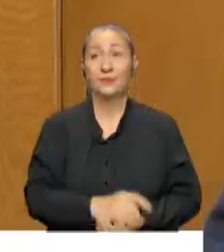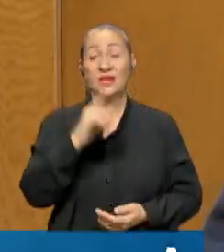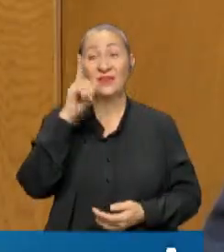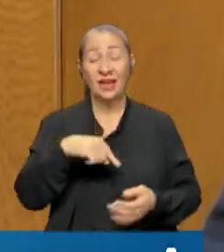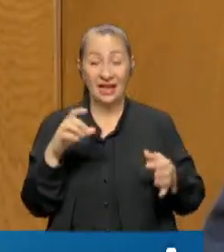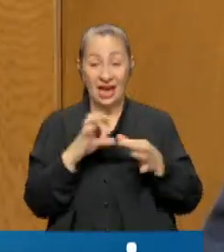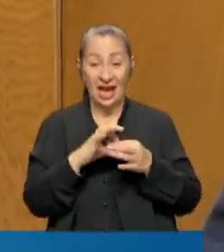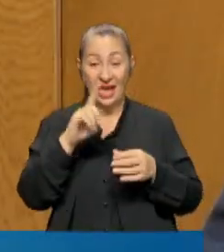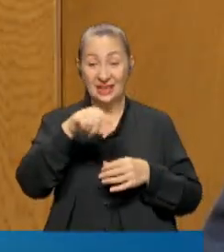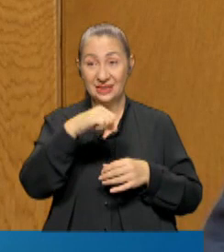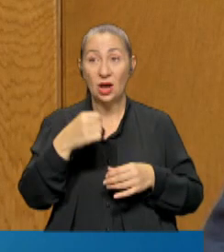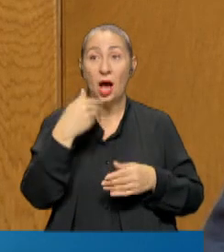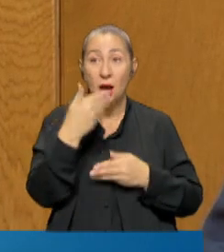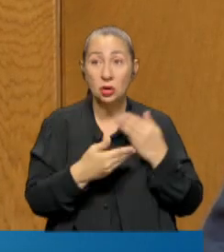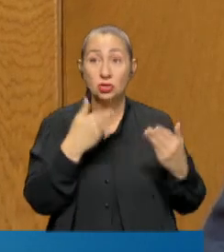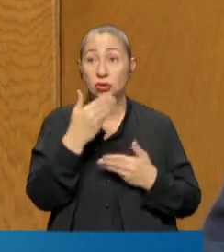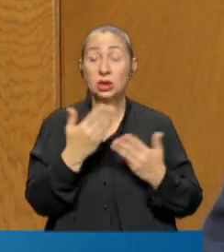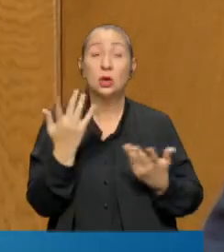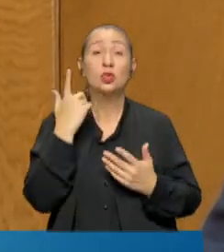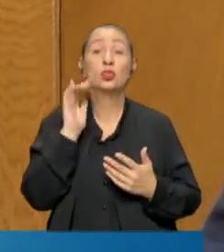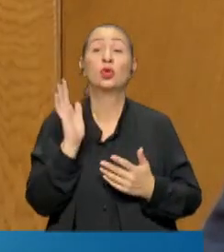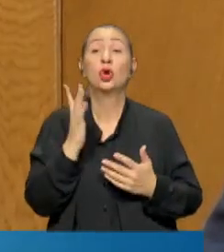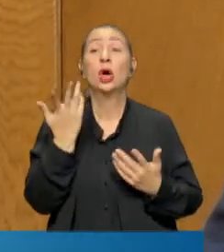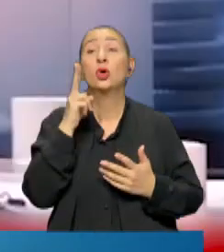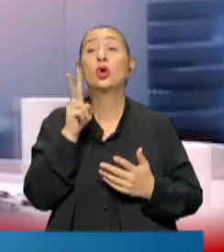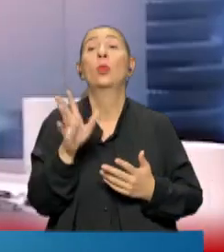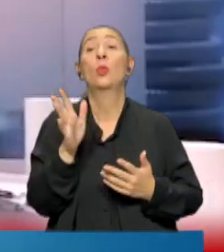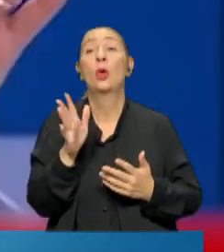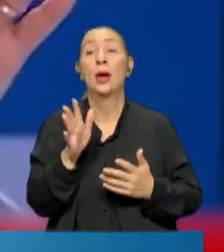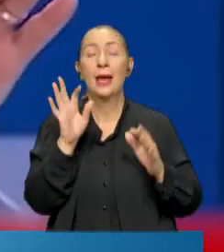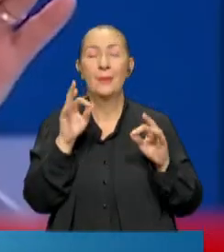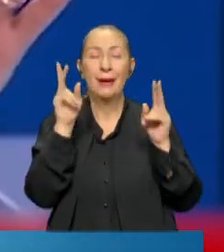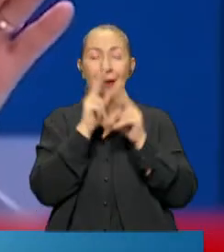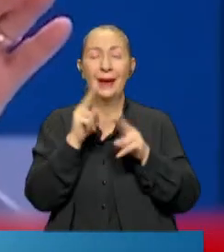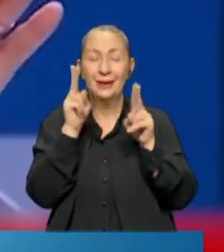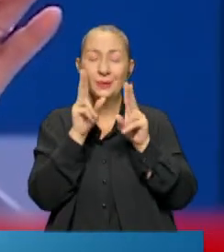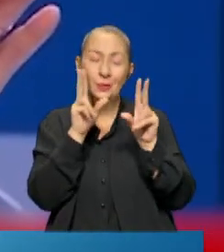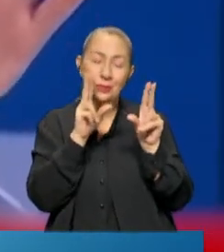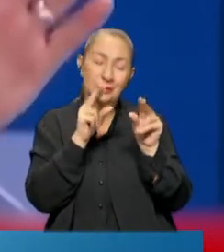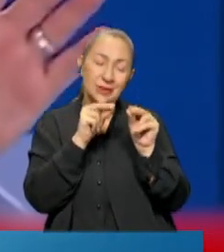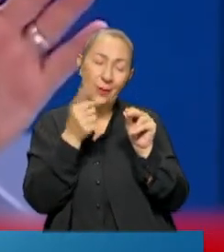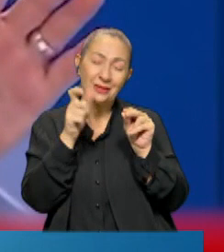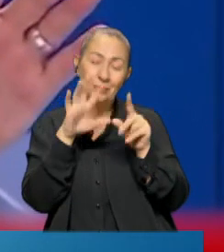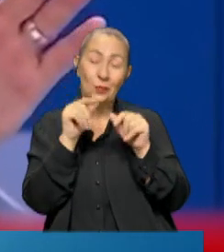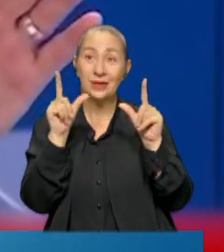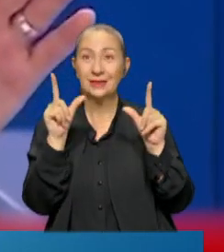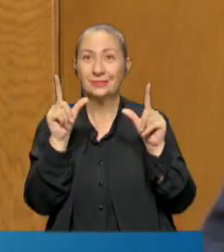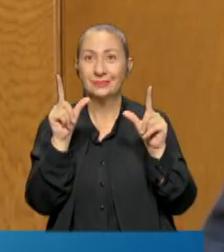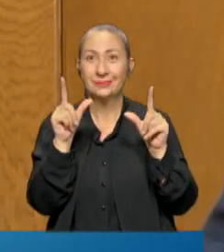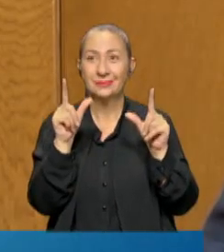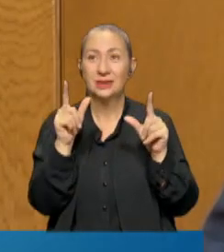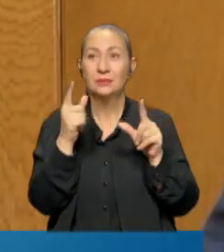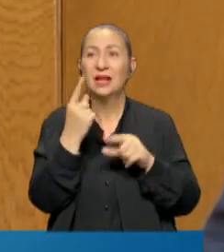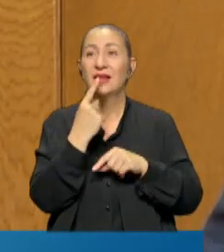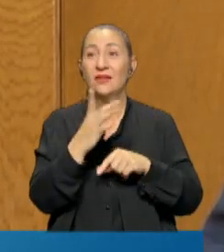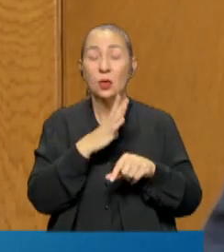ilgili Hazine Bakanı anlatıyoruz ya duymuyor ya görmüyor. Hani hep de hayal edersiniz de şöyle bir uyusan da 6 ay sonra uyansan diye. Bir